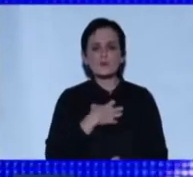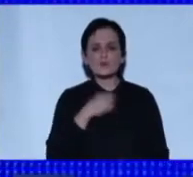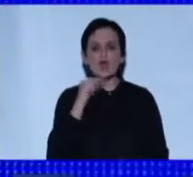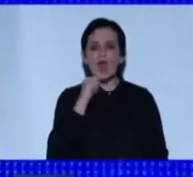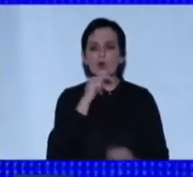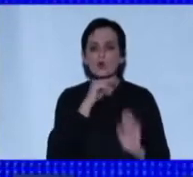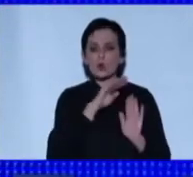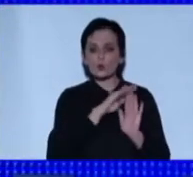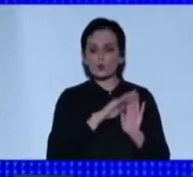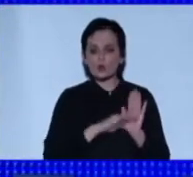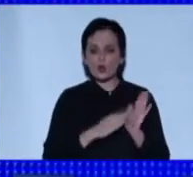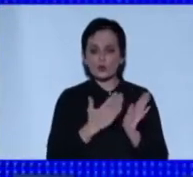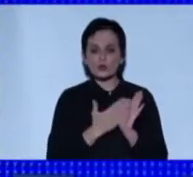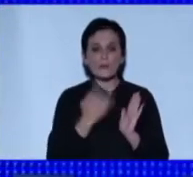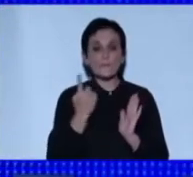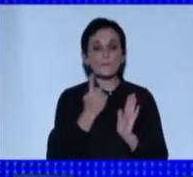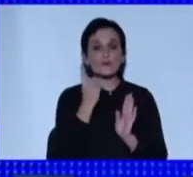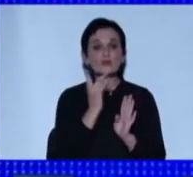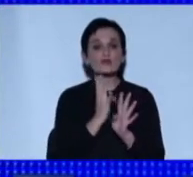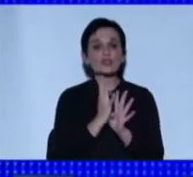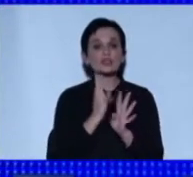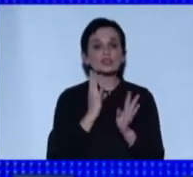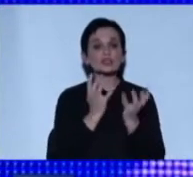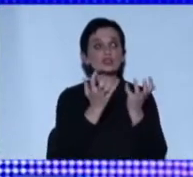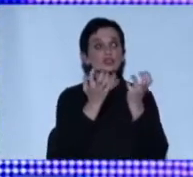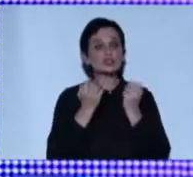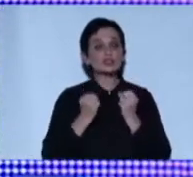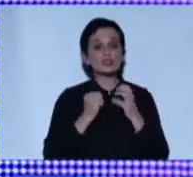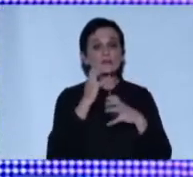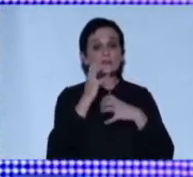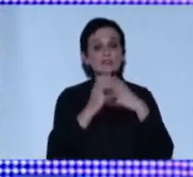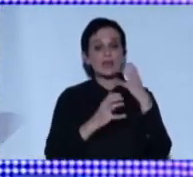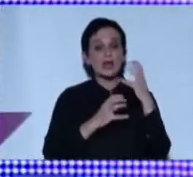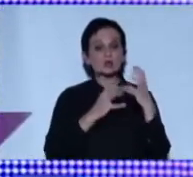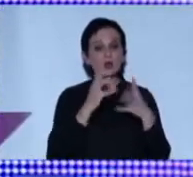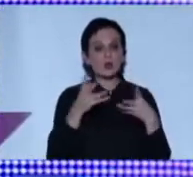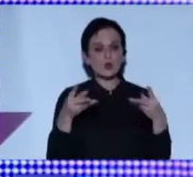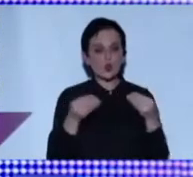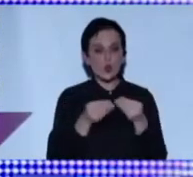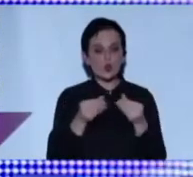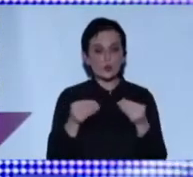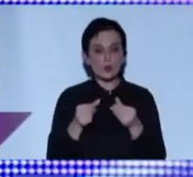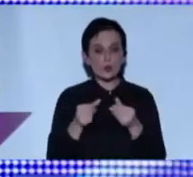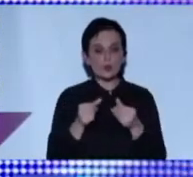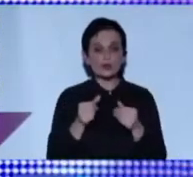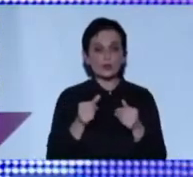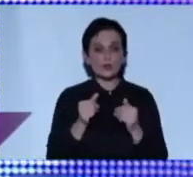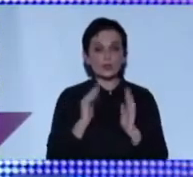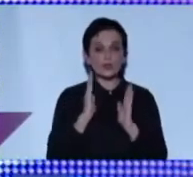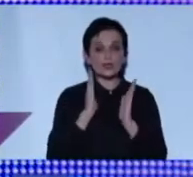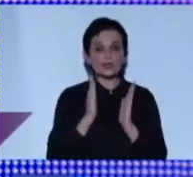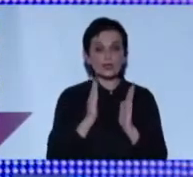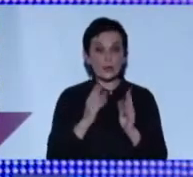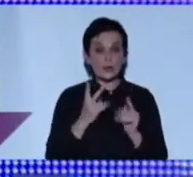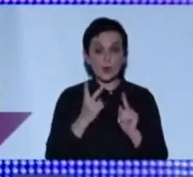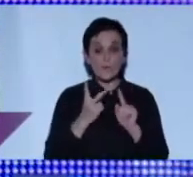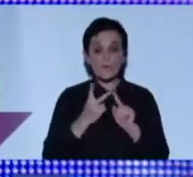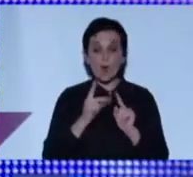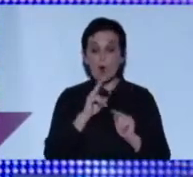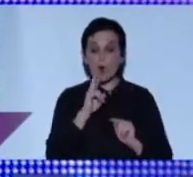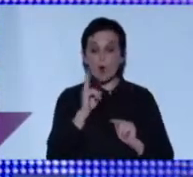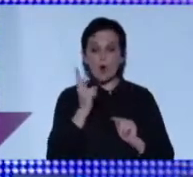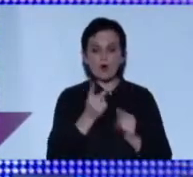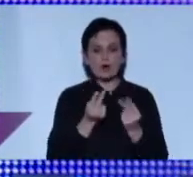პროგრამა გვაქვს, სადაც პირველ რიგში ვიზიდავთ საერთაშორისო კორპორაციებს, რომლითაც მოხდება მალე მეორე წელსვე უზარმაზარი